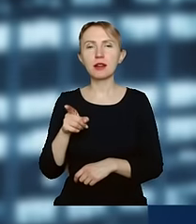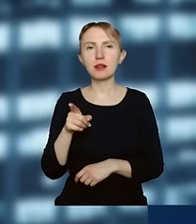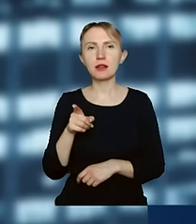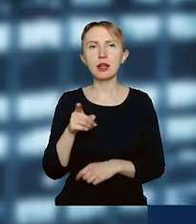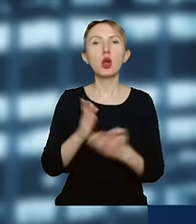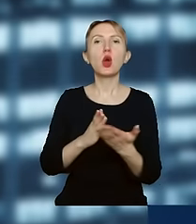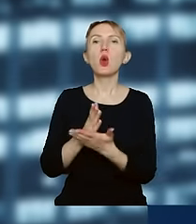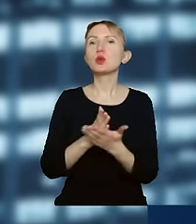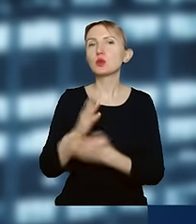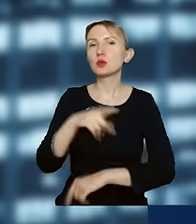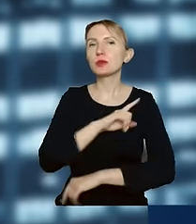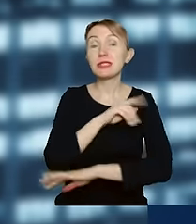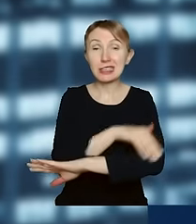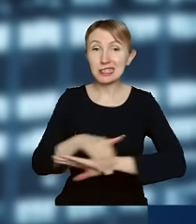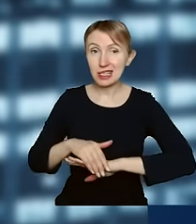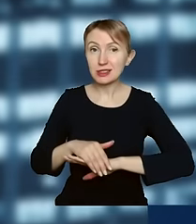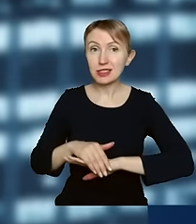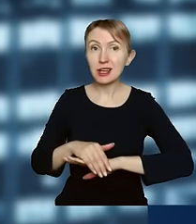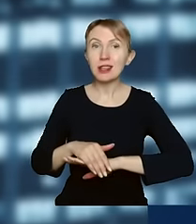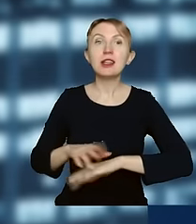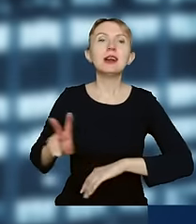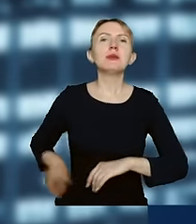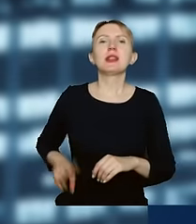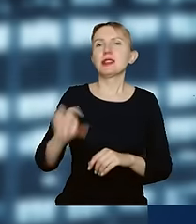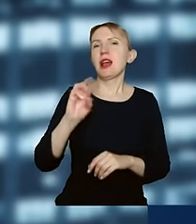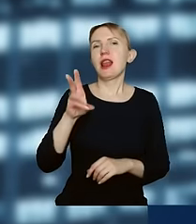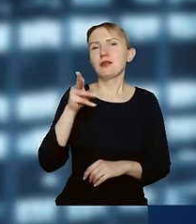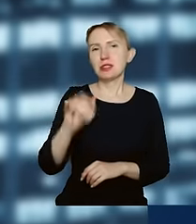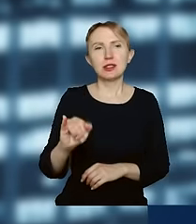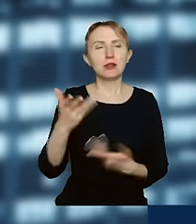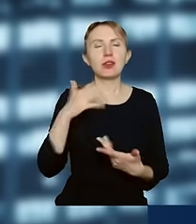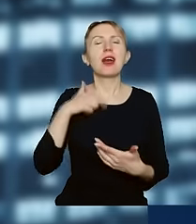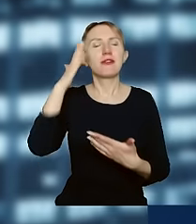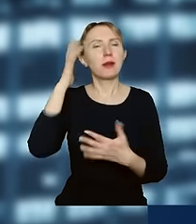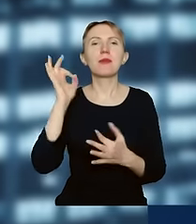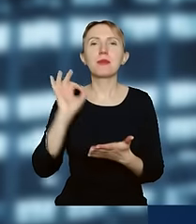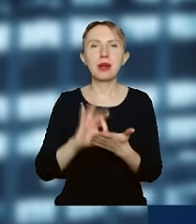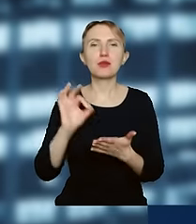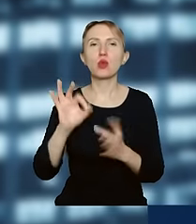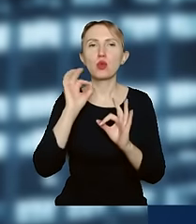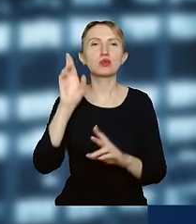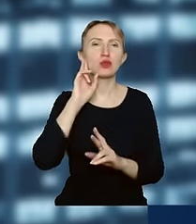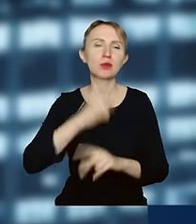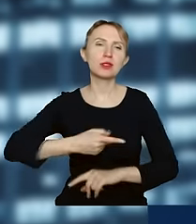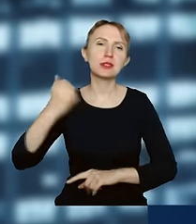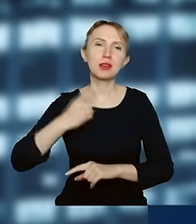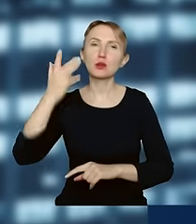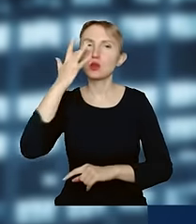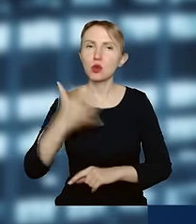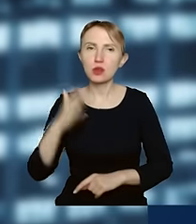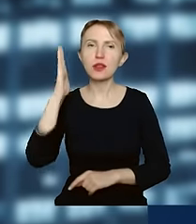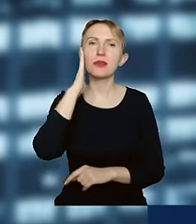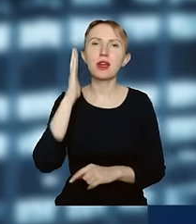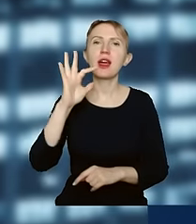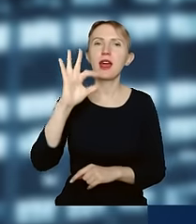służb Straży Granicznej nie wspomnę. No a minister Zalewski Paweł, co do którego nie mam wątpliwości, że dobrze rozumie zagrożenie ze strony Rosji i wie, czym jest